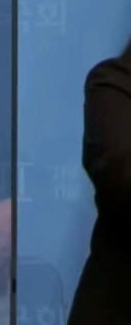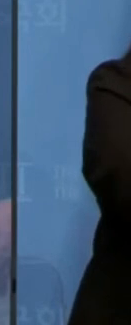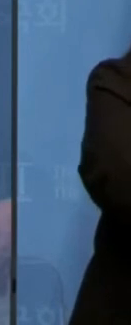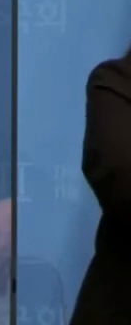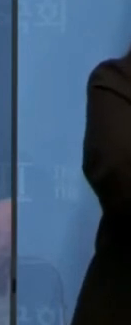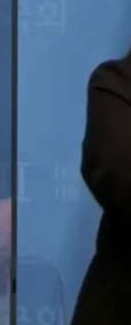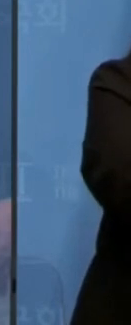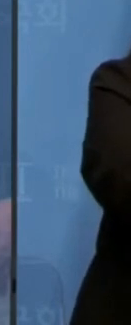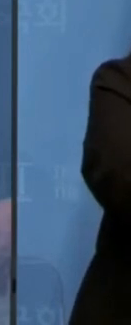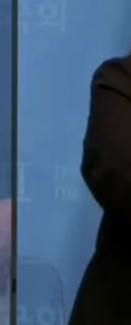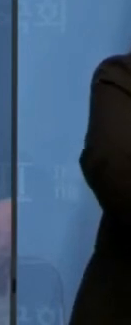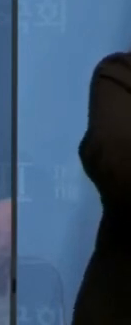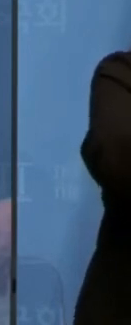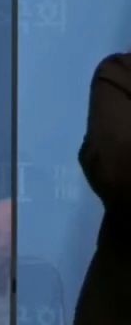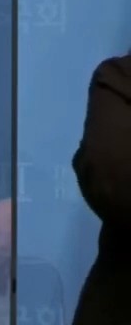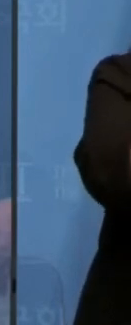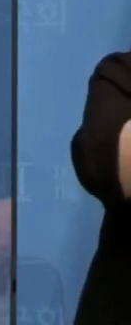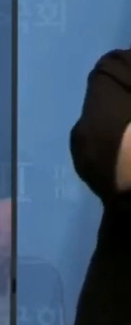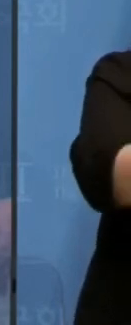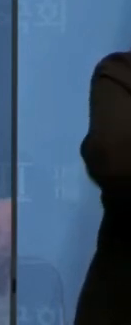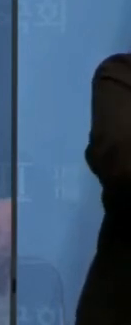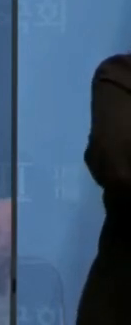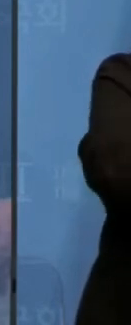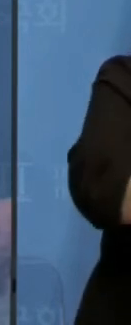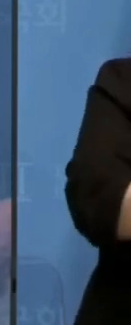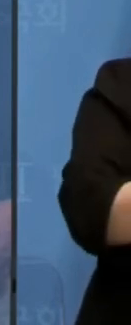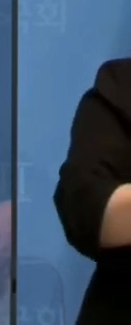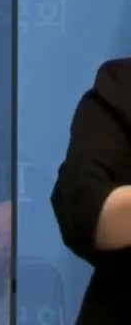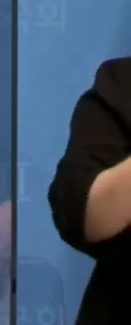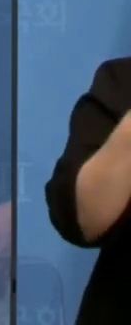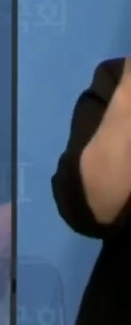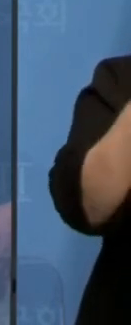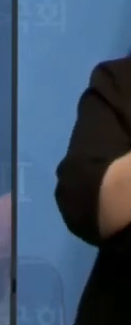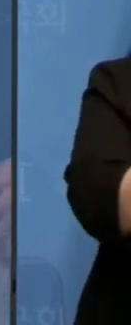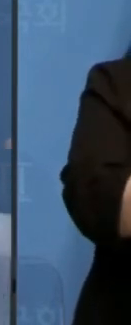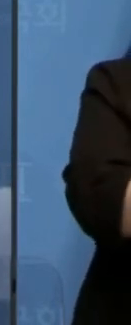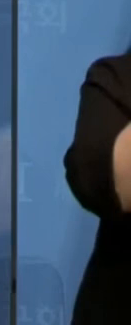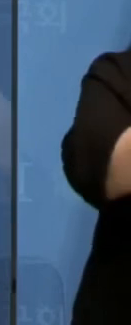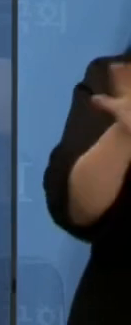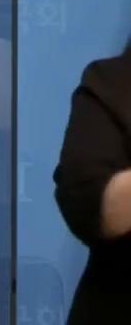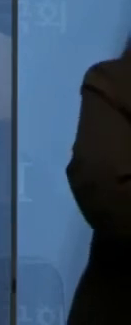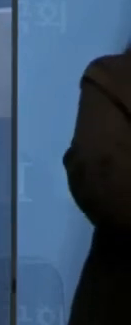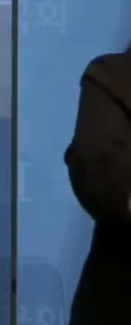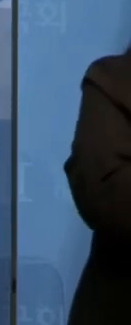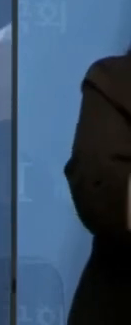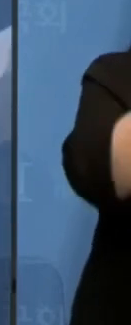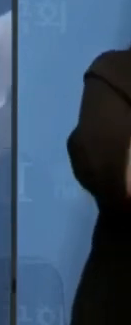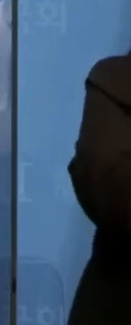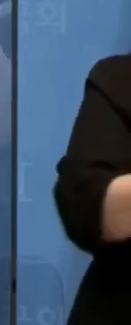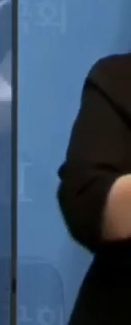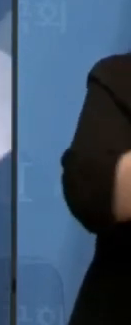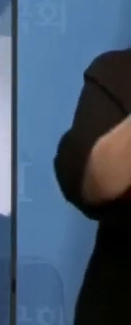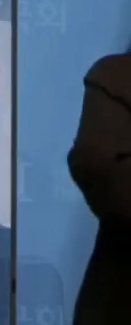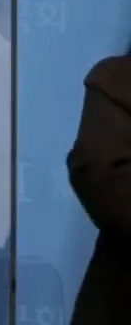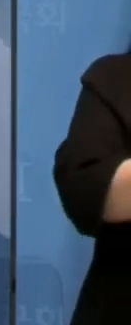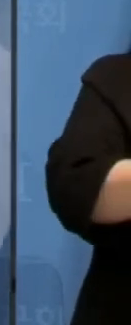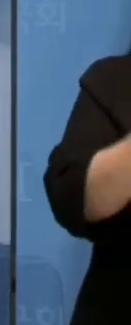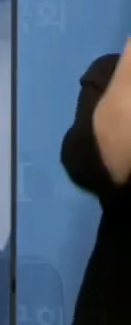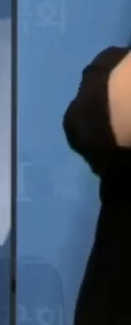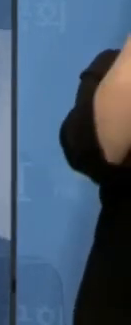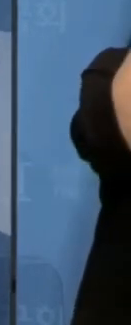국제자금세탁방지기구인 FATF의 공관을 담은 자금세탁 행위 등 방지를 위한 목적의 특금법이 유일한